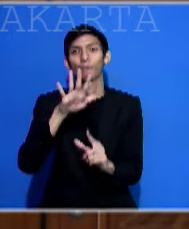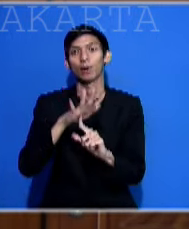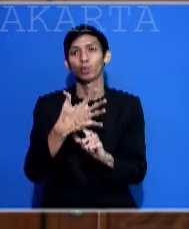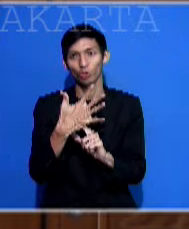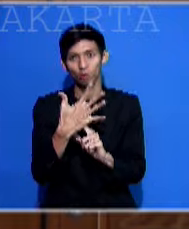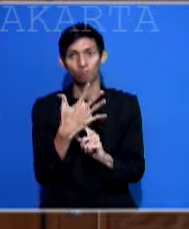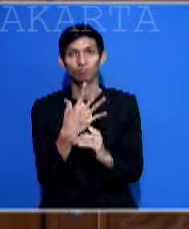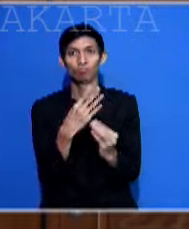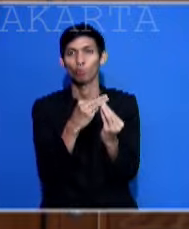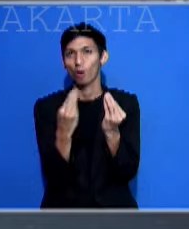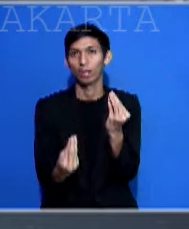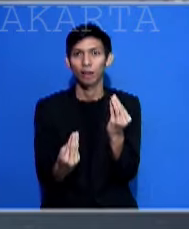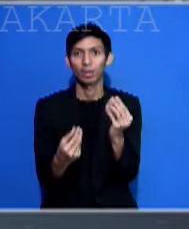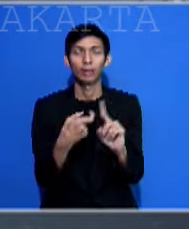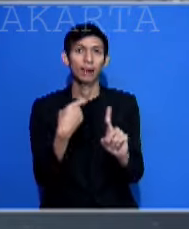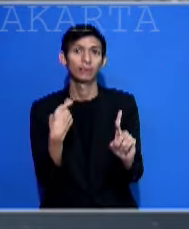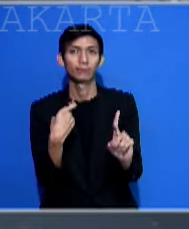ing Kabupaten Bantul.